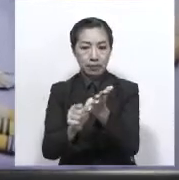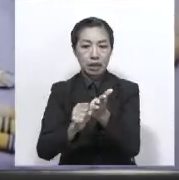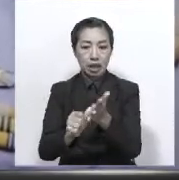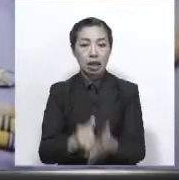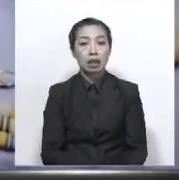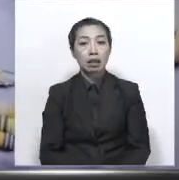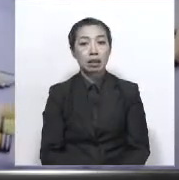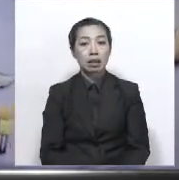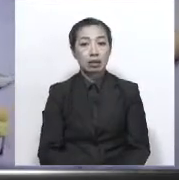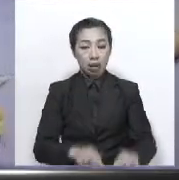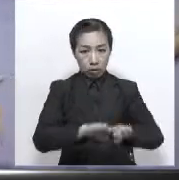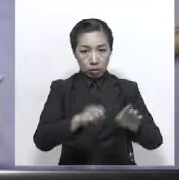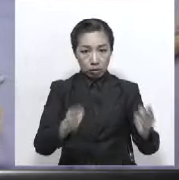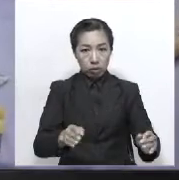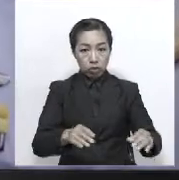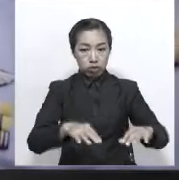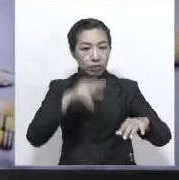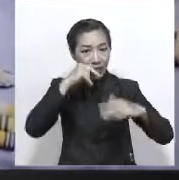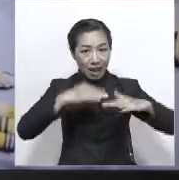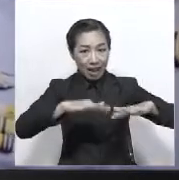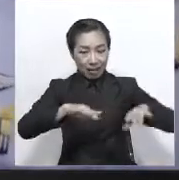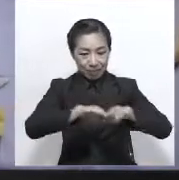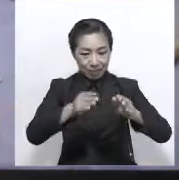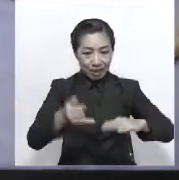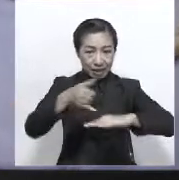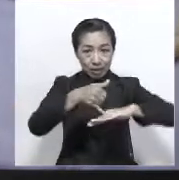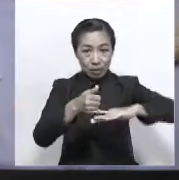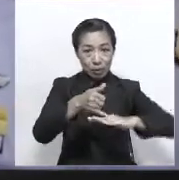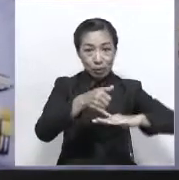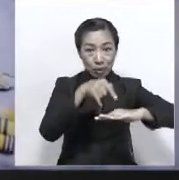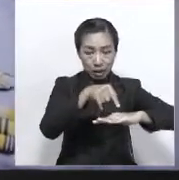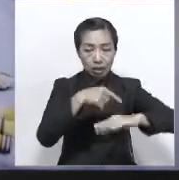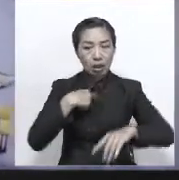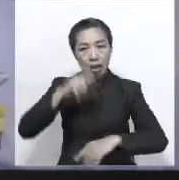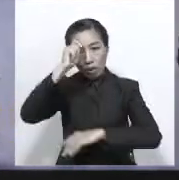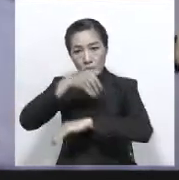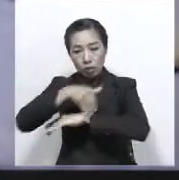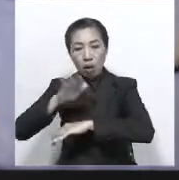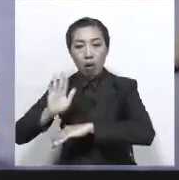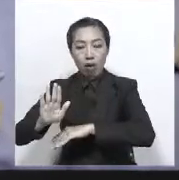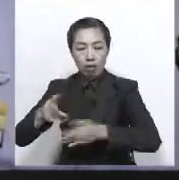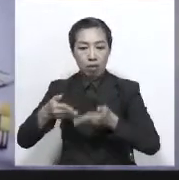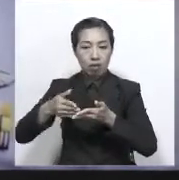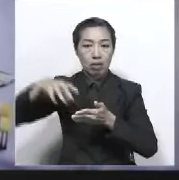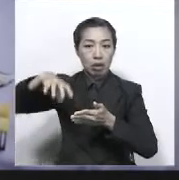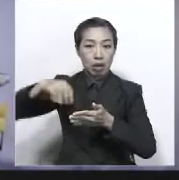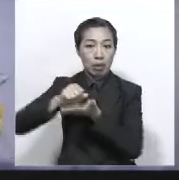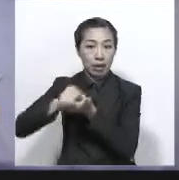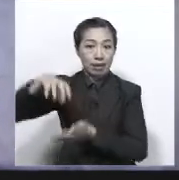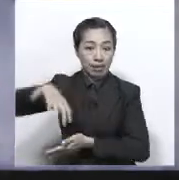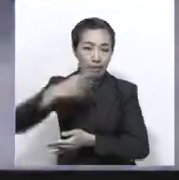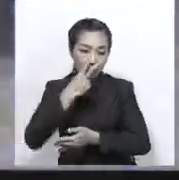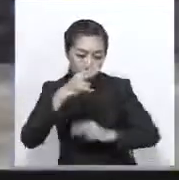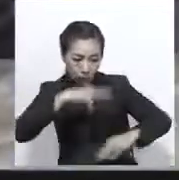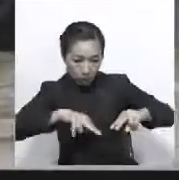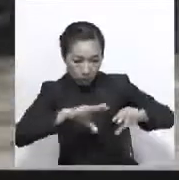รับในโป๊ะท่าเทียบเรือเนี่ยเราให้ทางวิศวกรของเราเนี่ยนะออกตรวจสอบถ้าพบว่าตัวโป๊ะ